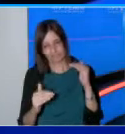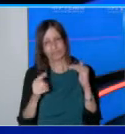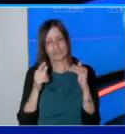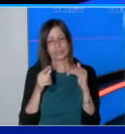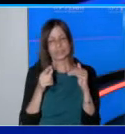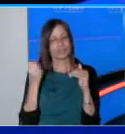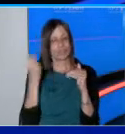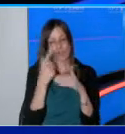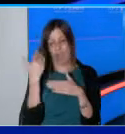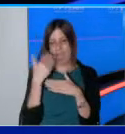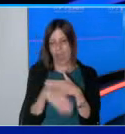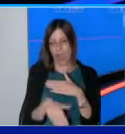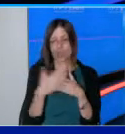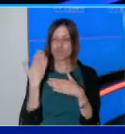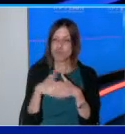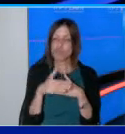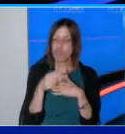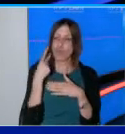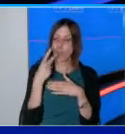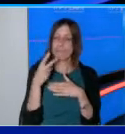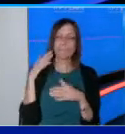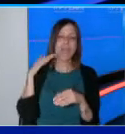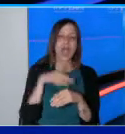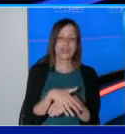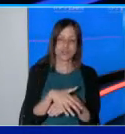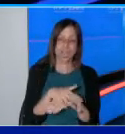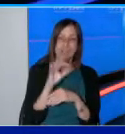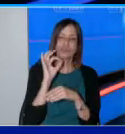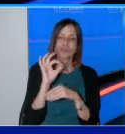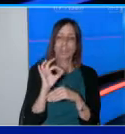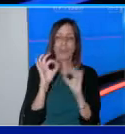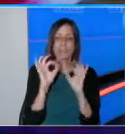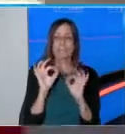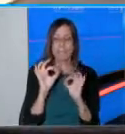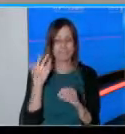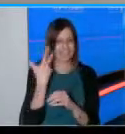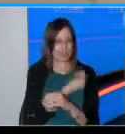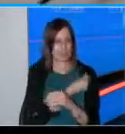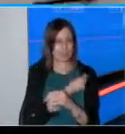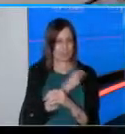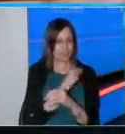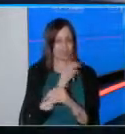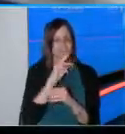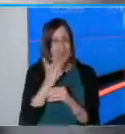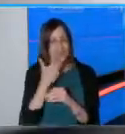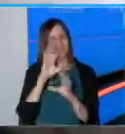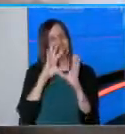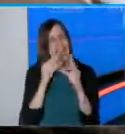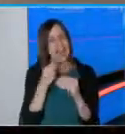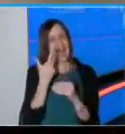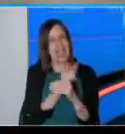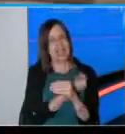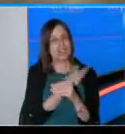בהחלט בשבוע האחרון סוף סוף רואים את האפקט של באמת של הבוסטר ושל החיסונים בכלל, גם אלה